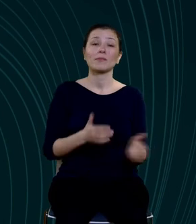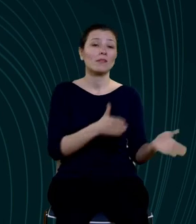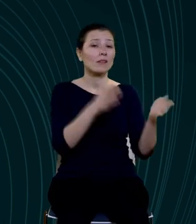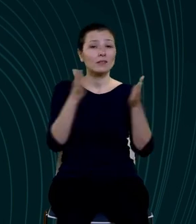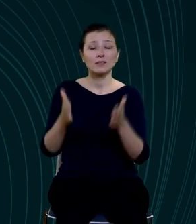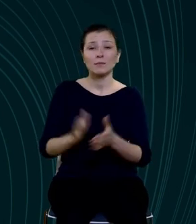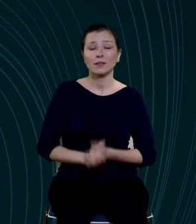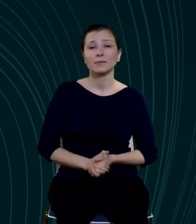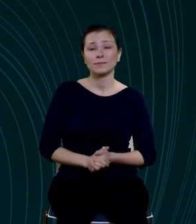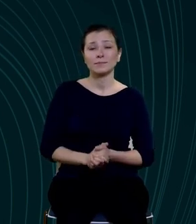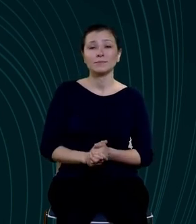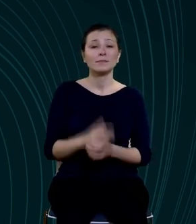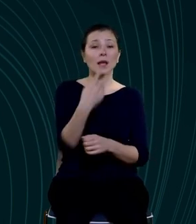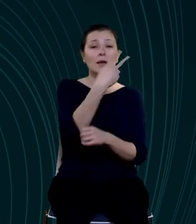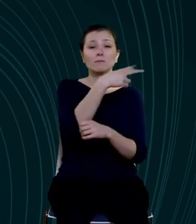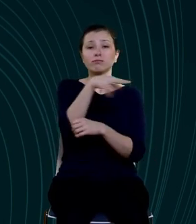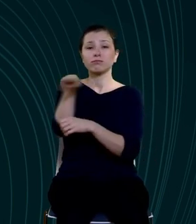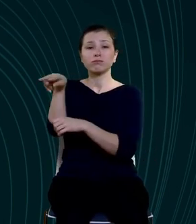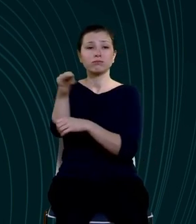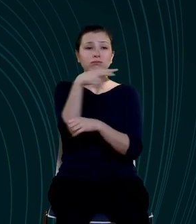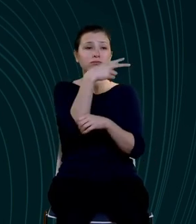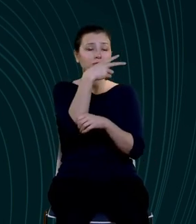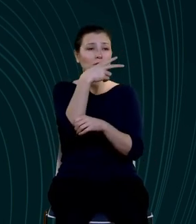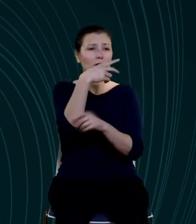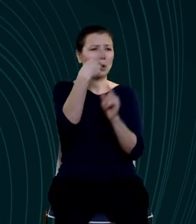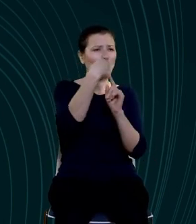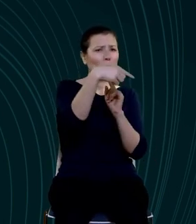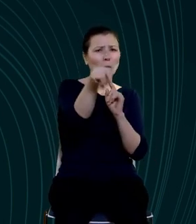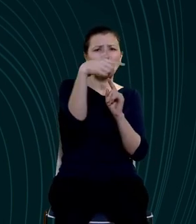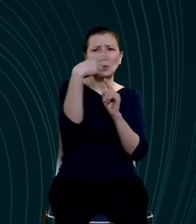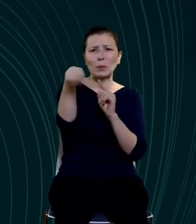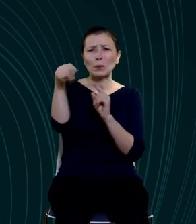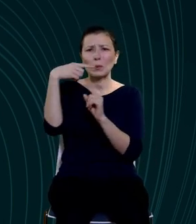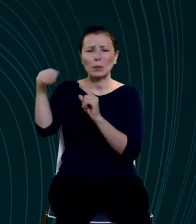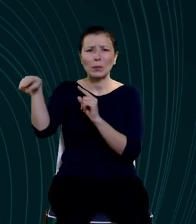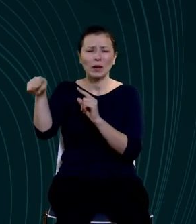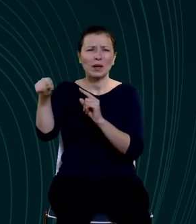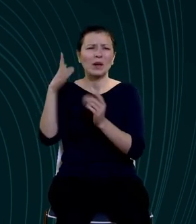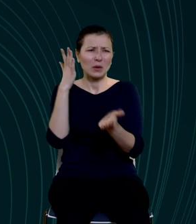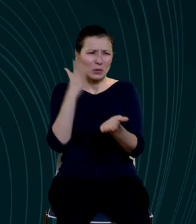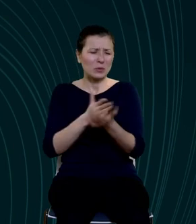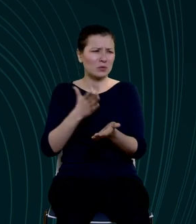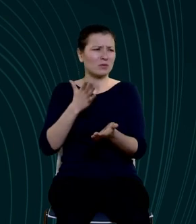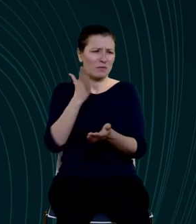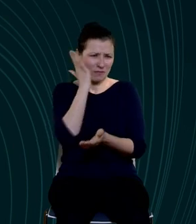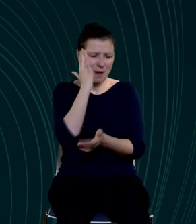ponieważ monitoring szerokopasmowy wydaje się, że mamy